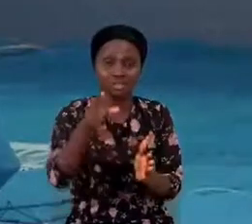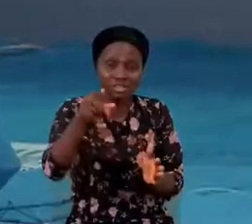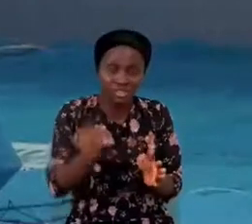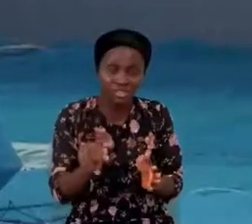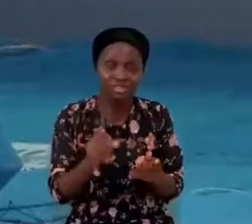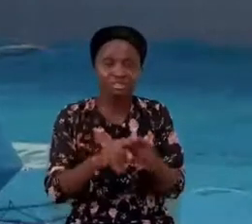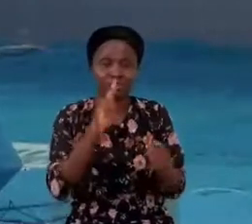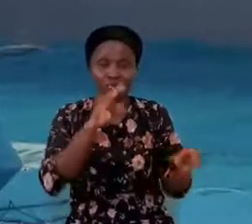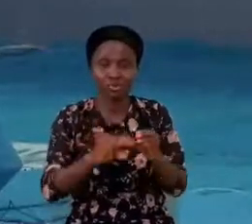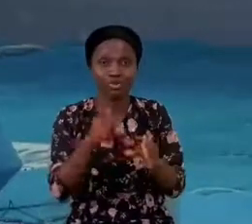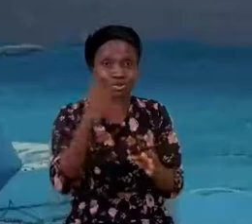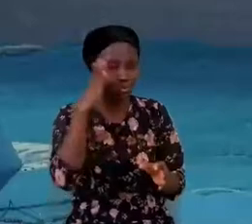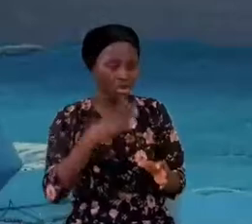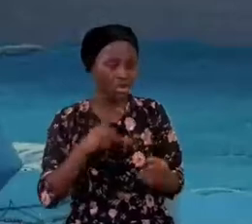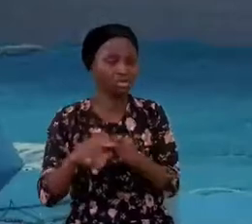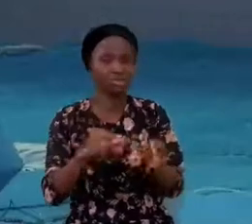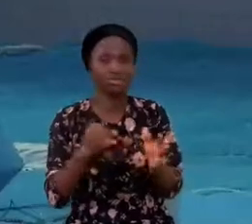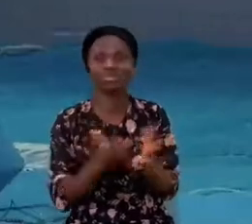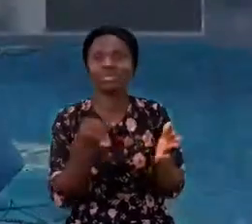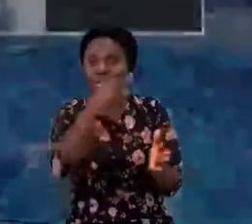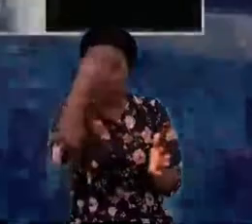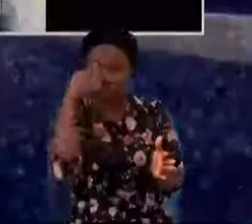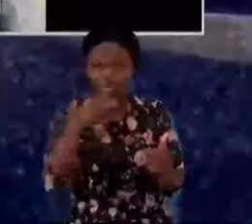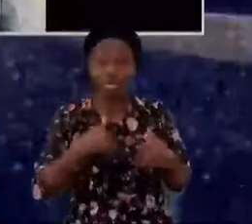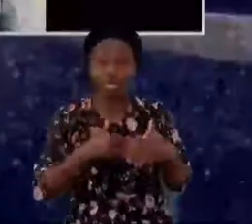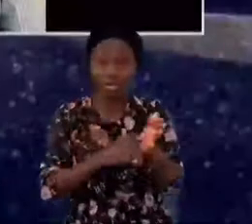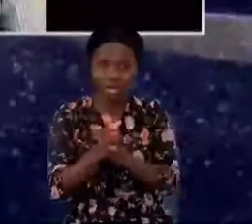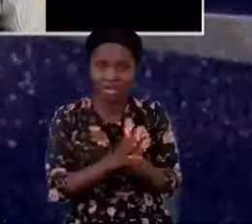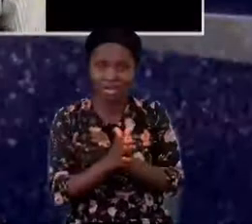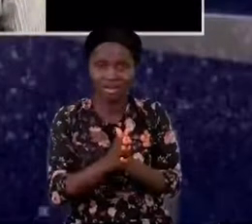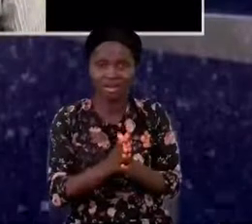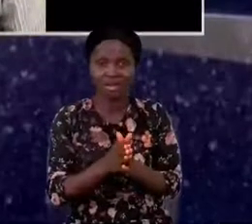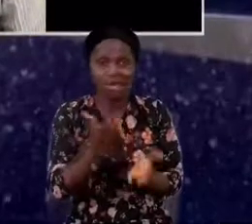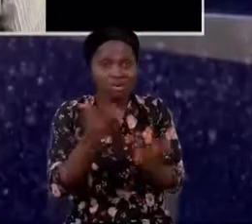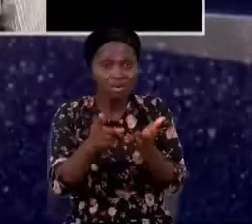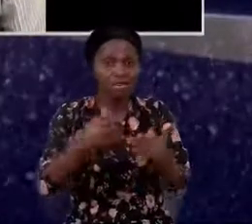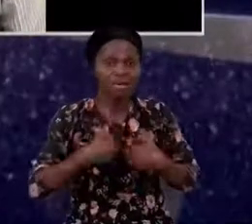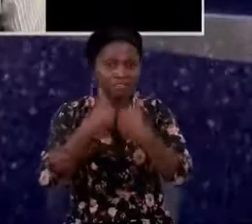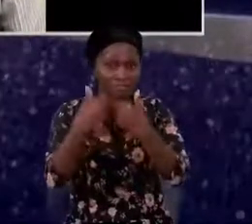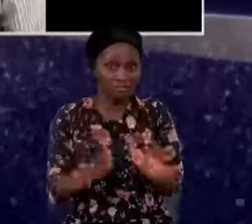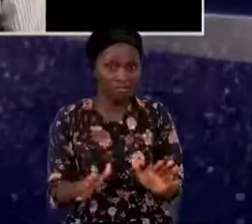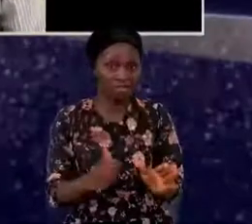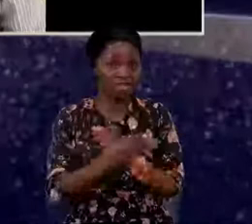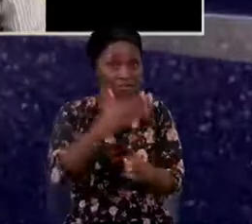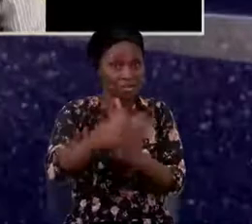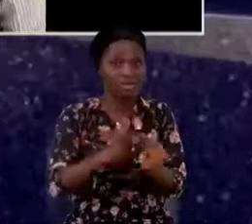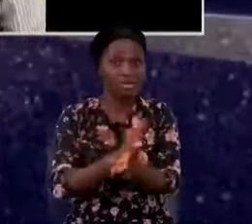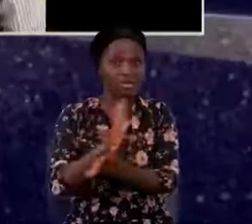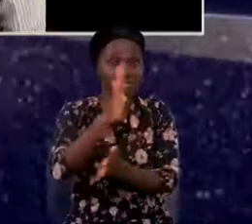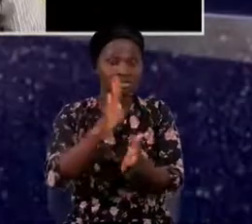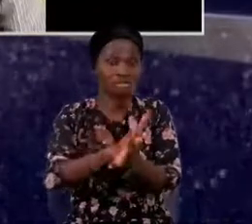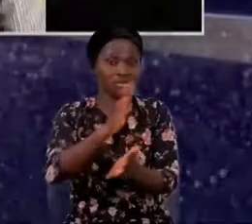toujours la connaissance. C'est la poursuite. Je cours après, je pourchasse. Tu ne vas pas te dire,